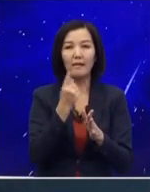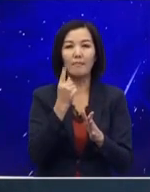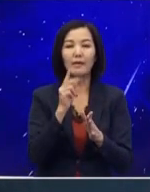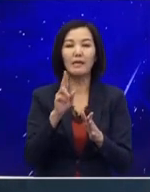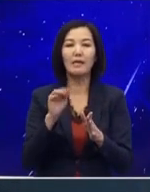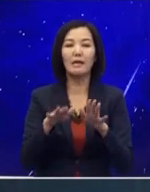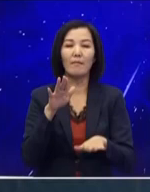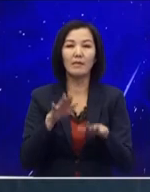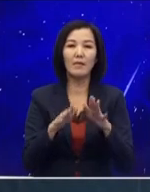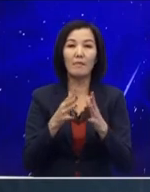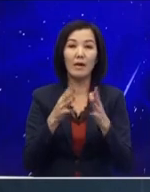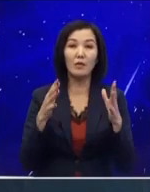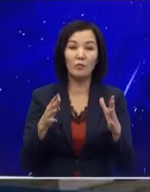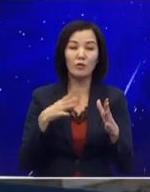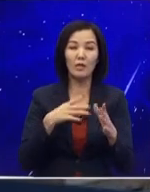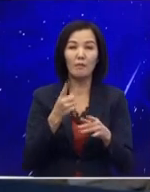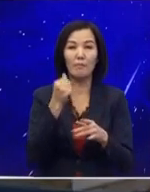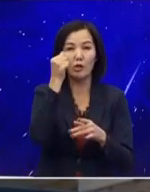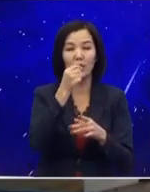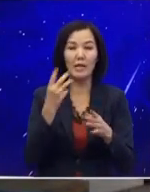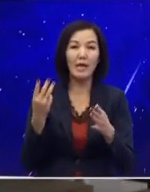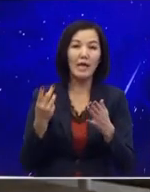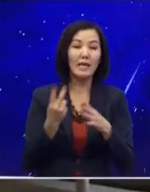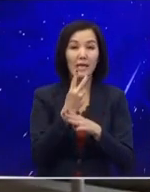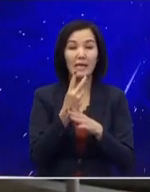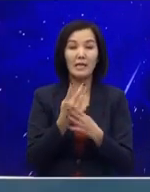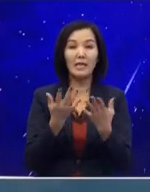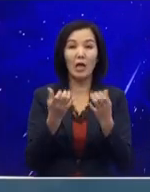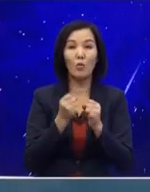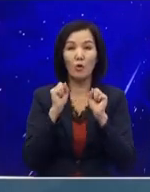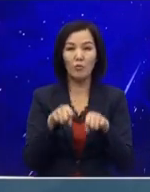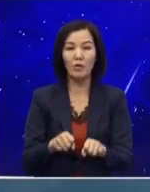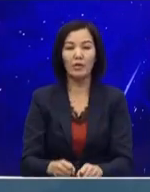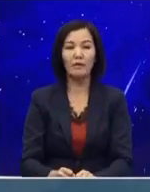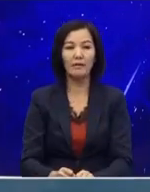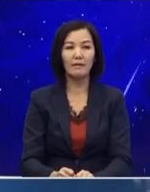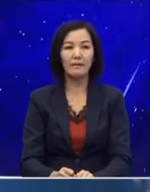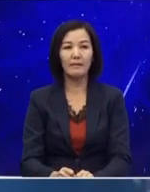тауарлық салмаққа дейін өседі. Бұл жылына 2 рет өнім алуға мүмкіндік береді.